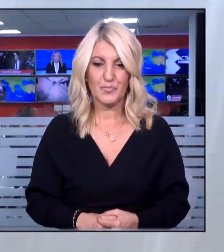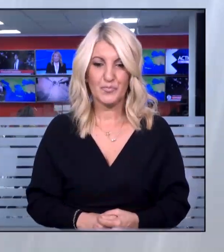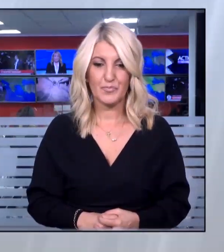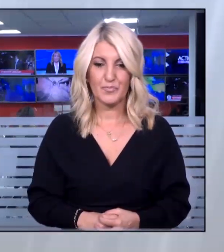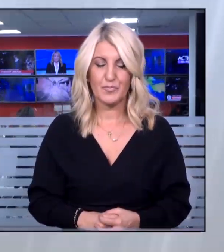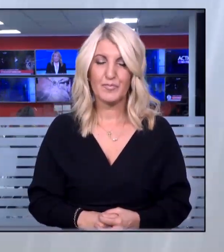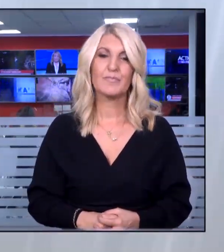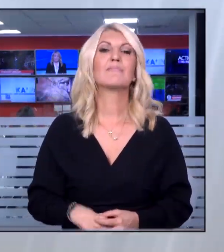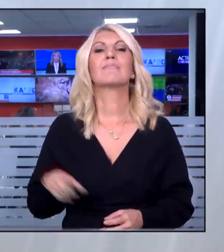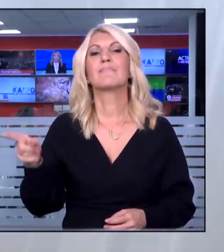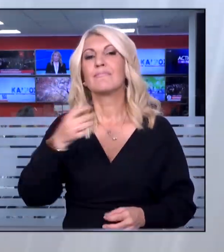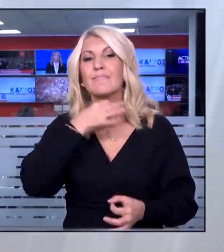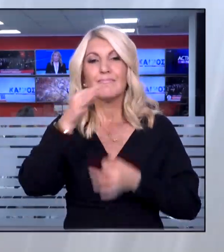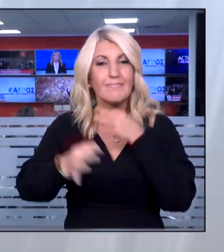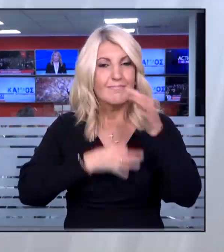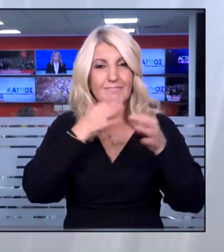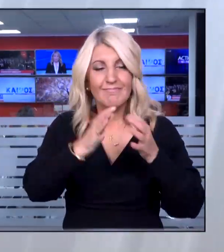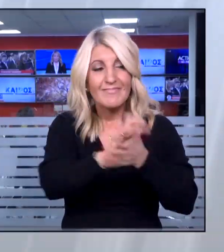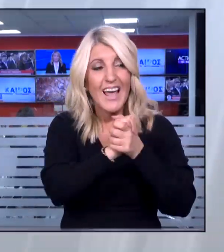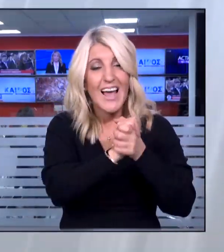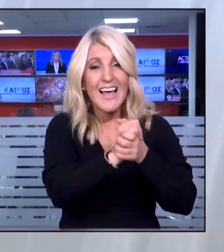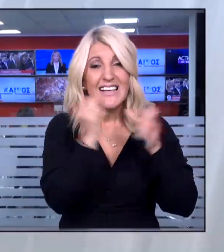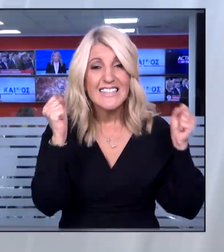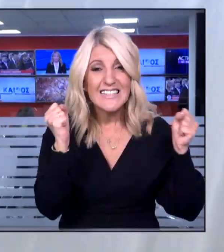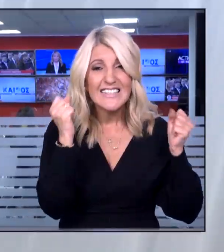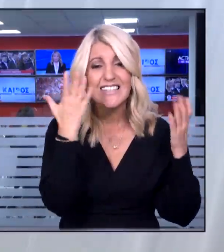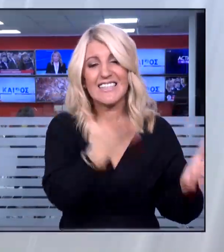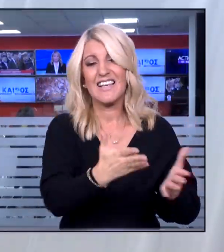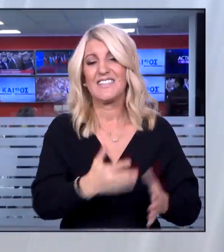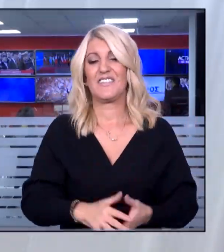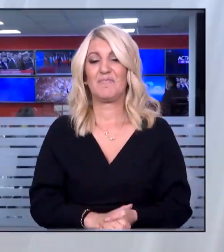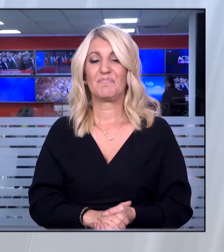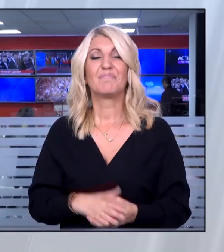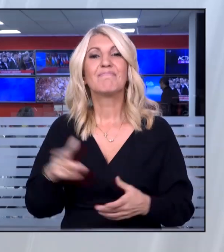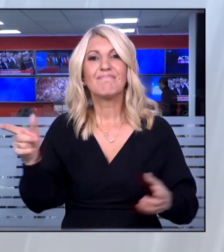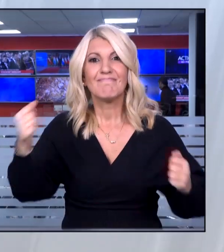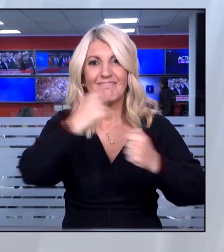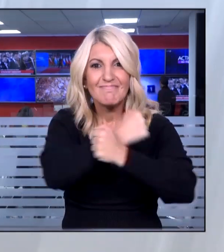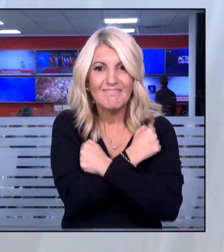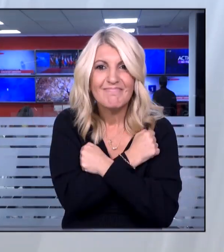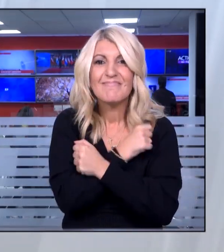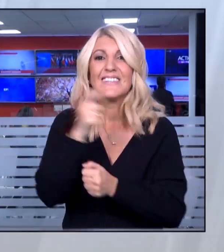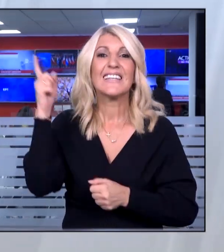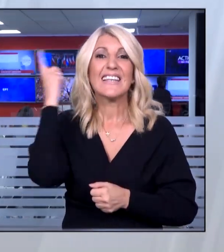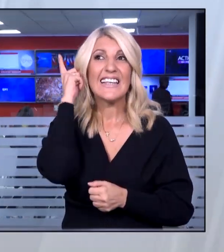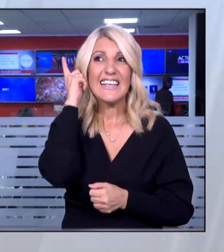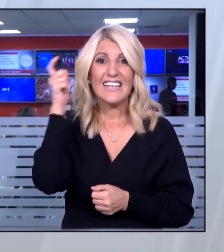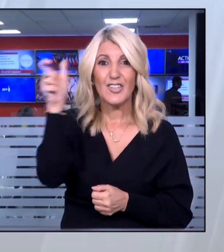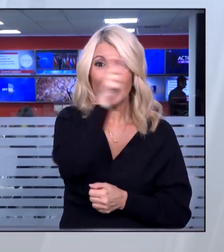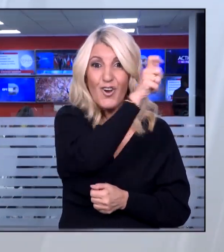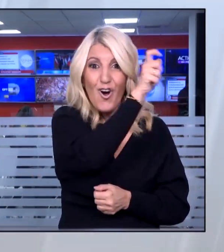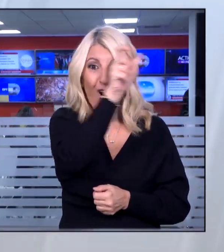Ρίζει για τους νεόνυμφους, χειροκροτήματα, κινητά σηκωμένα στον αέρα, αγκαλιές και αμέτρητες ευχές.